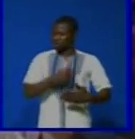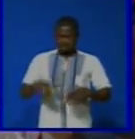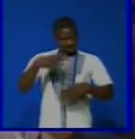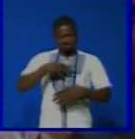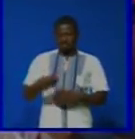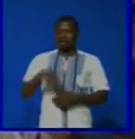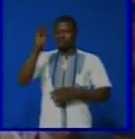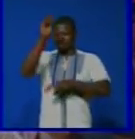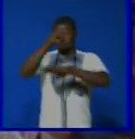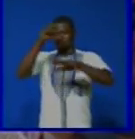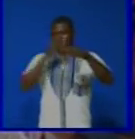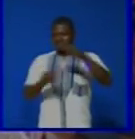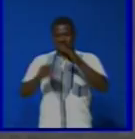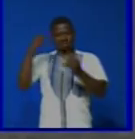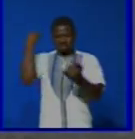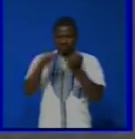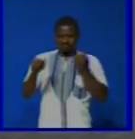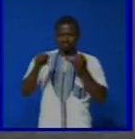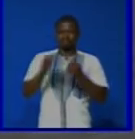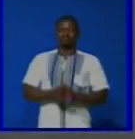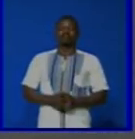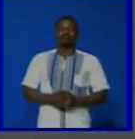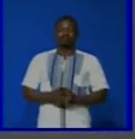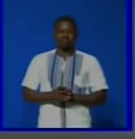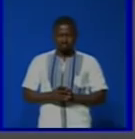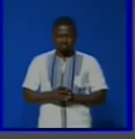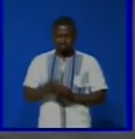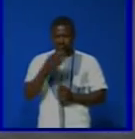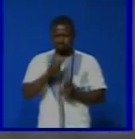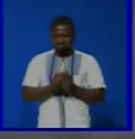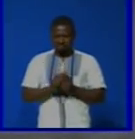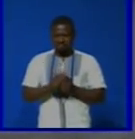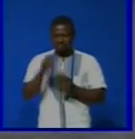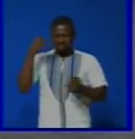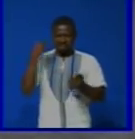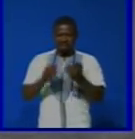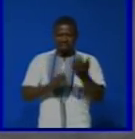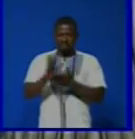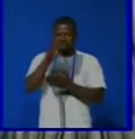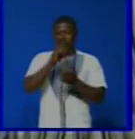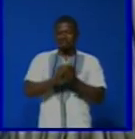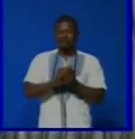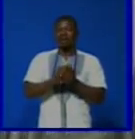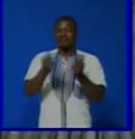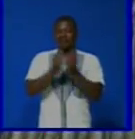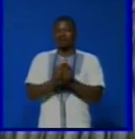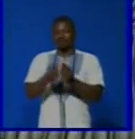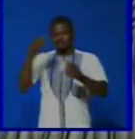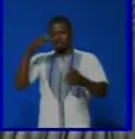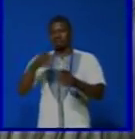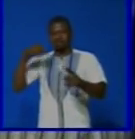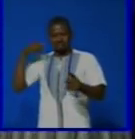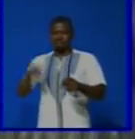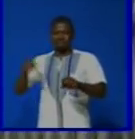au terme du temps réglementaire. L'Olympique de Marba finit par remporter le gain du match dans la séance des tirs au